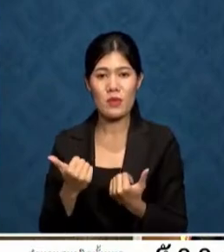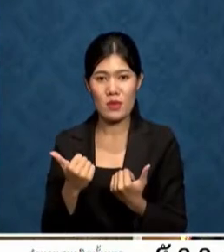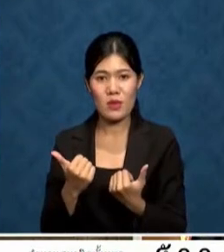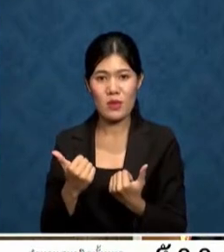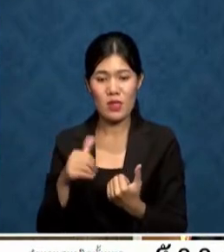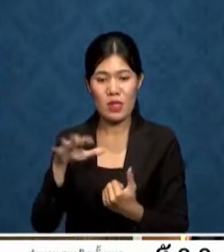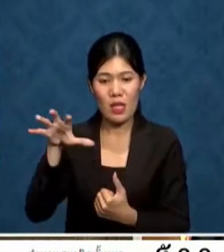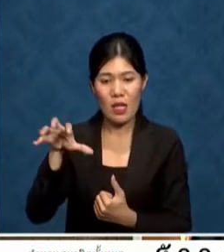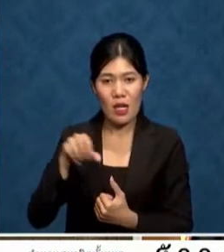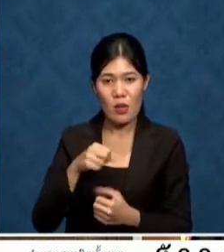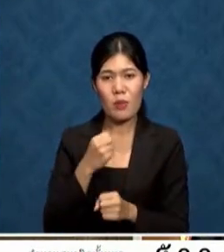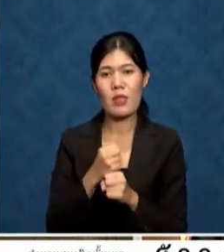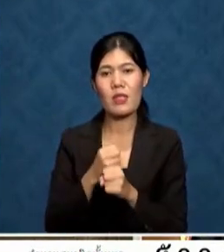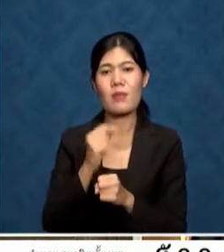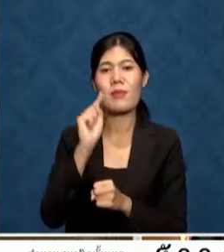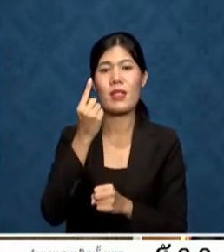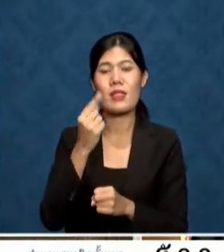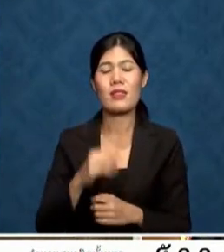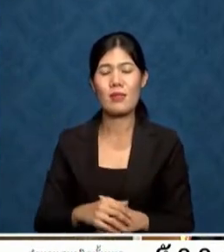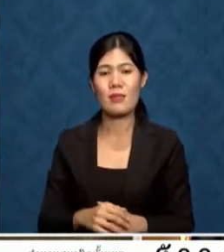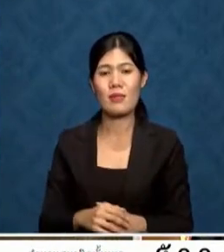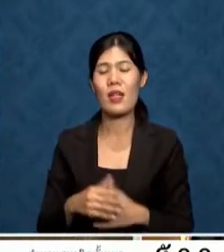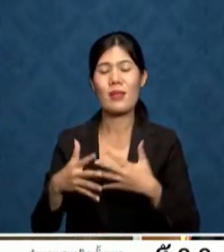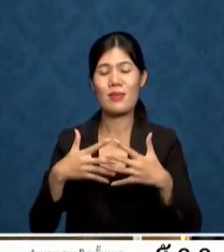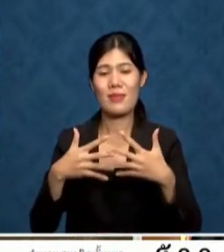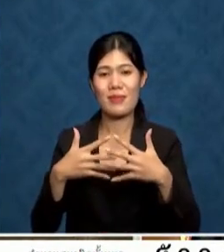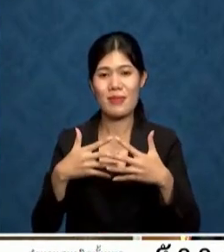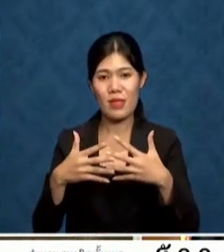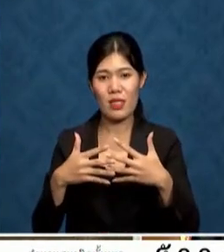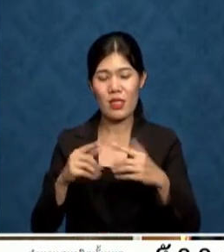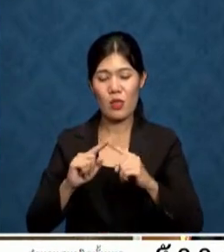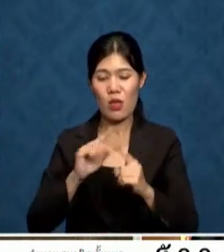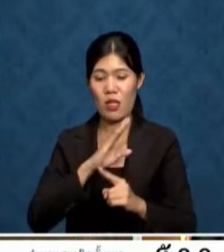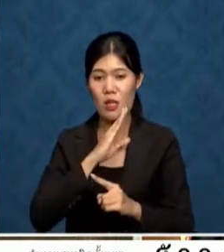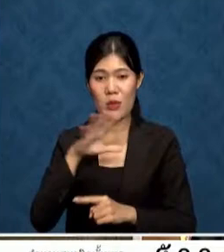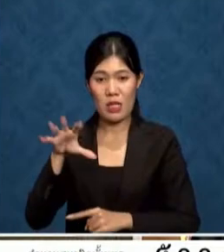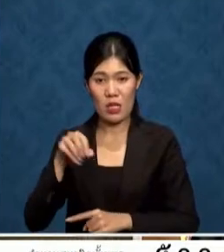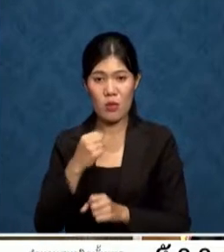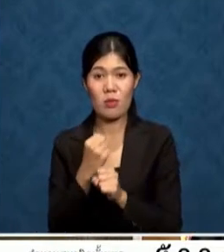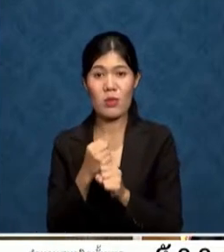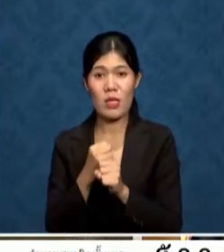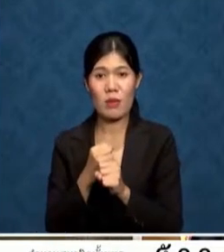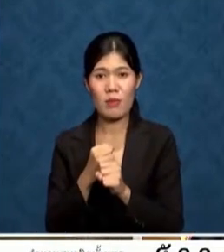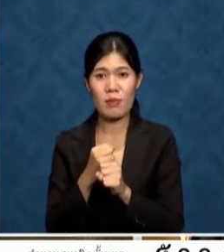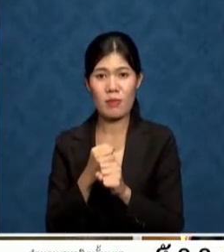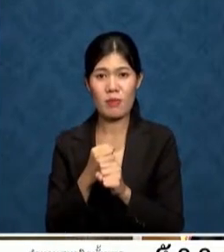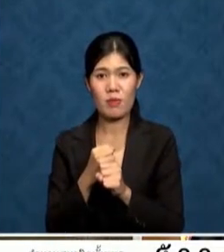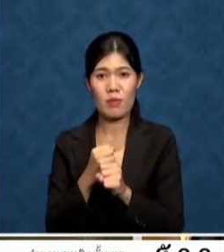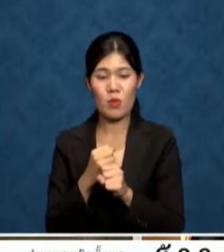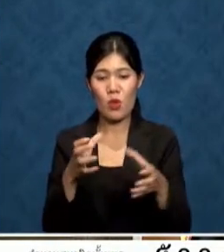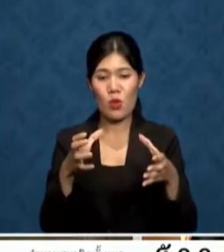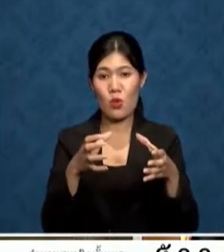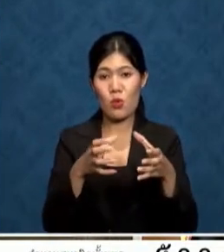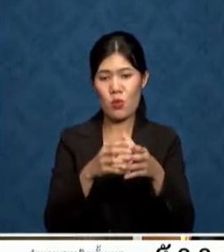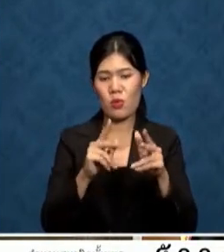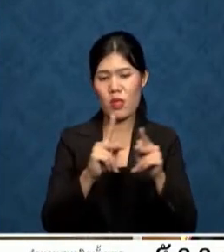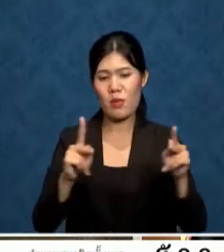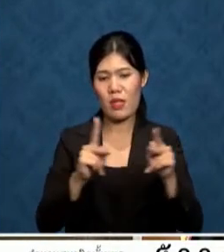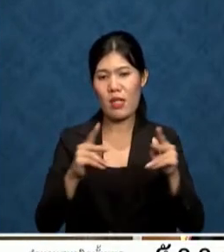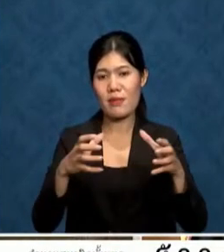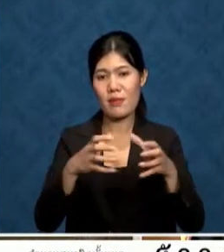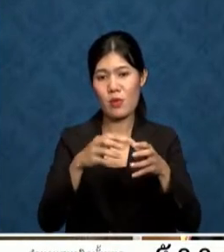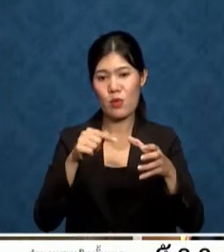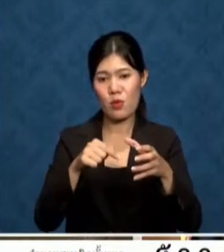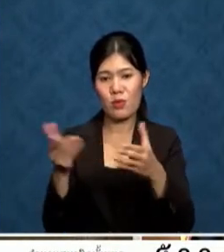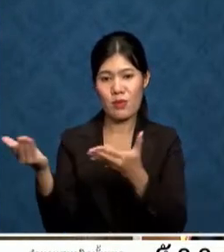สิ่งนี้ขึ้นมาเพื่อจะทำอ่ะก็ไม่เป็นไรนะครับแต่การที่ท่านทำมันนะครับอยู่ดีๆท่านก็ตั้งคณะกรรมการขึ้นมาชุดนึงเชิญภาค